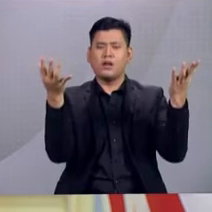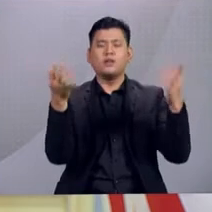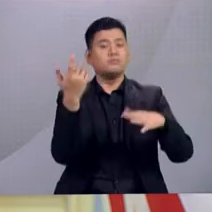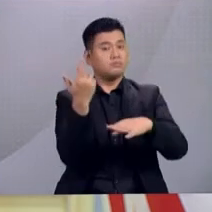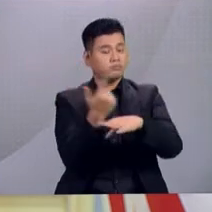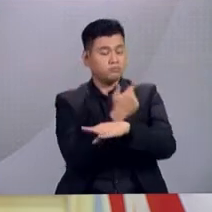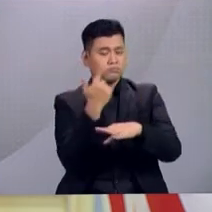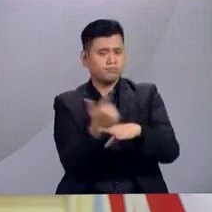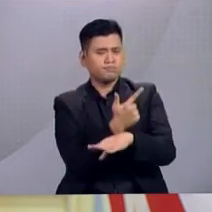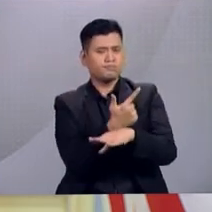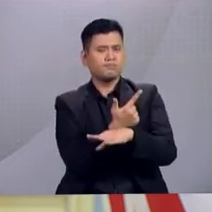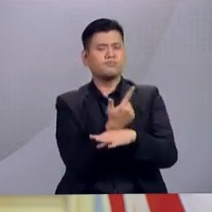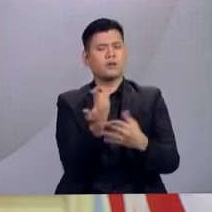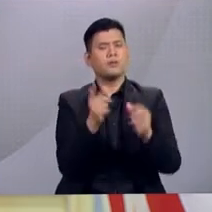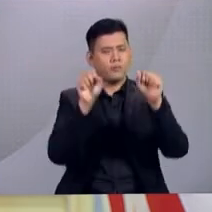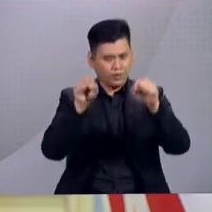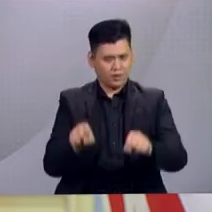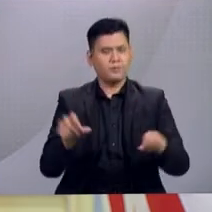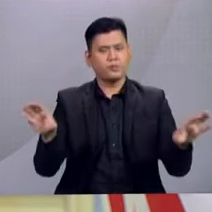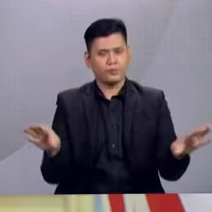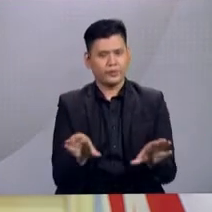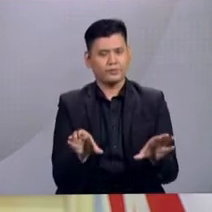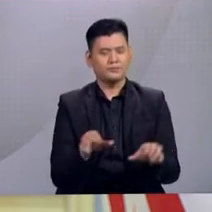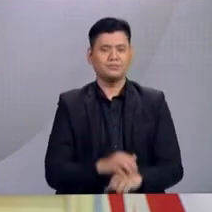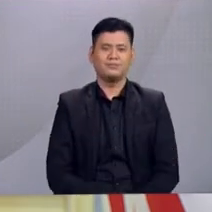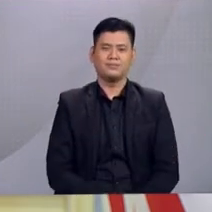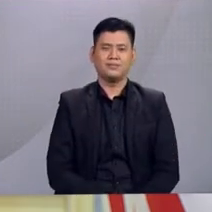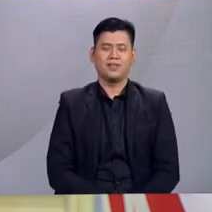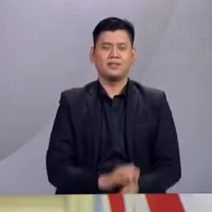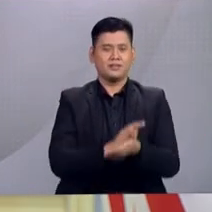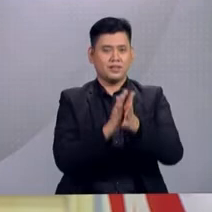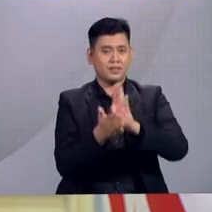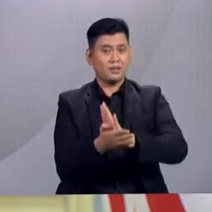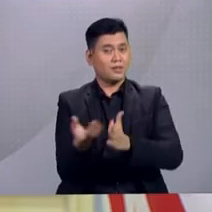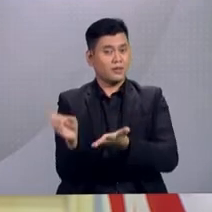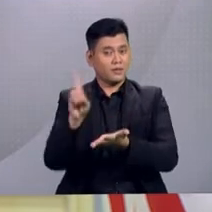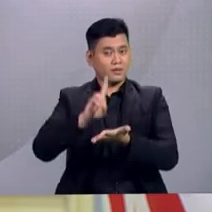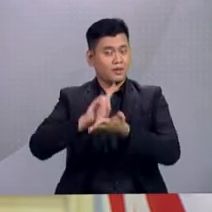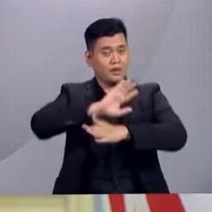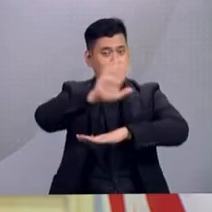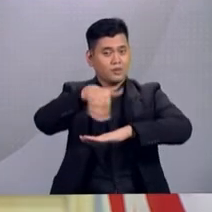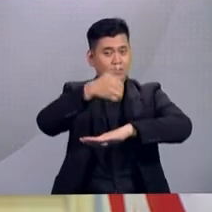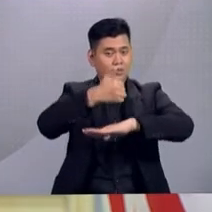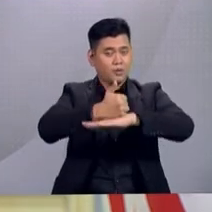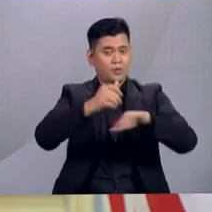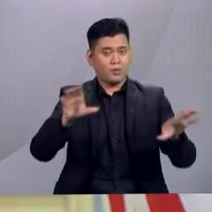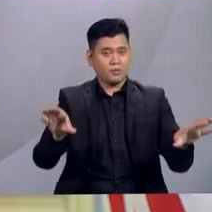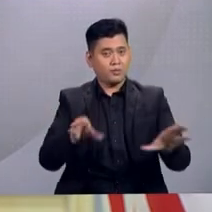latihan dan sebagainya dibenarkan. Maka hari ini pendaftar pertubuhan telah membuat